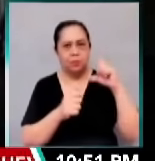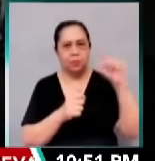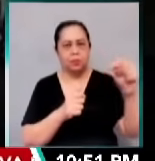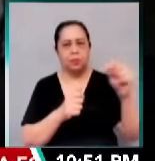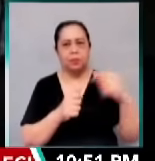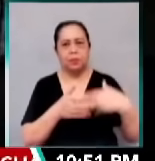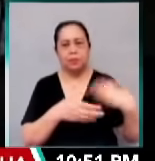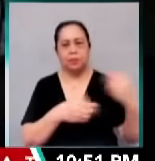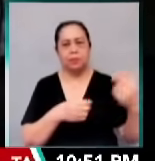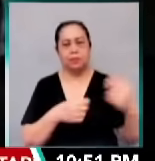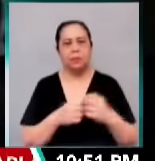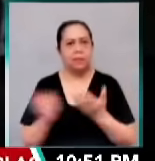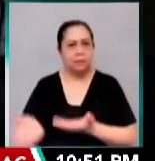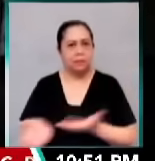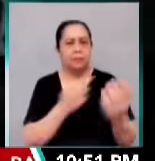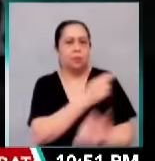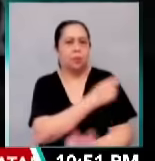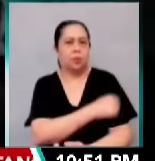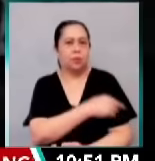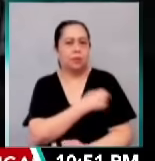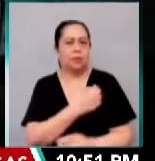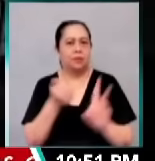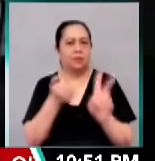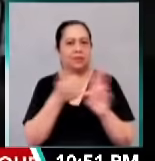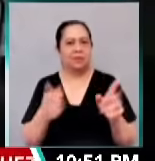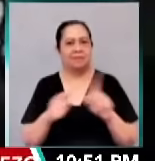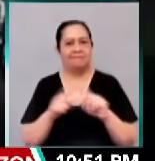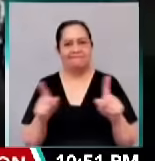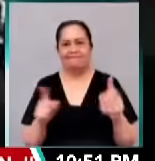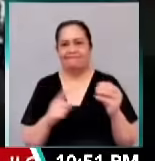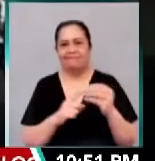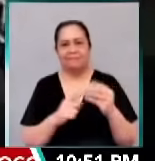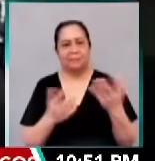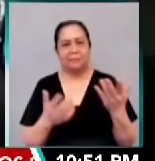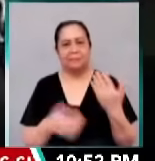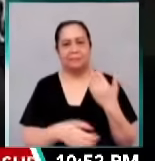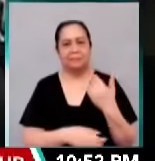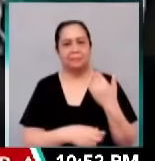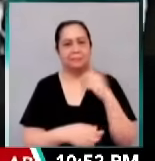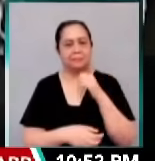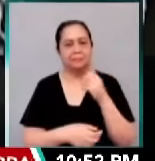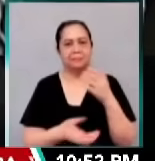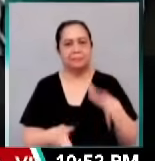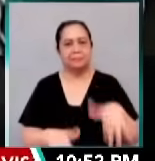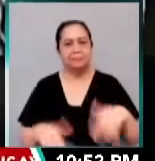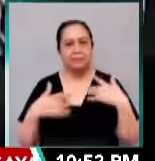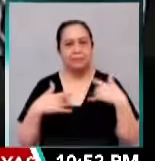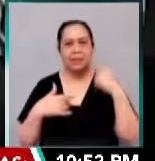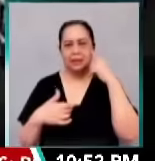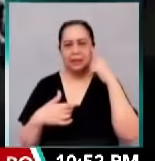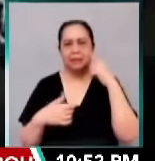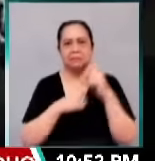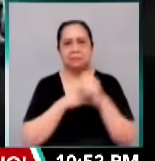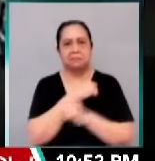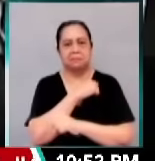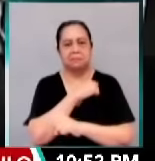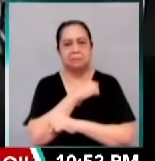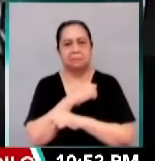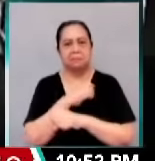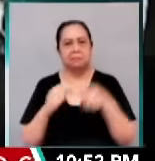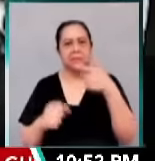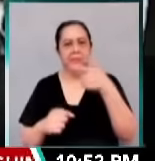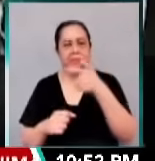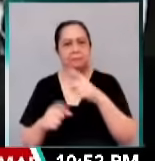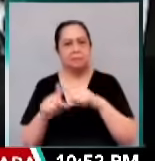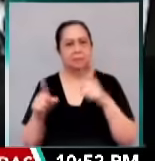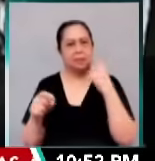Naisugod pa sa ospital ang biktima pero hindi na nakaligtas. Anggulong robbery-homicide ang tinitingnan ng pulisya bagamat inaalam pa